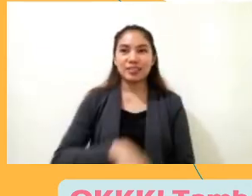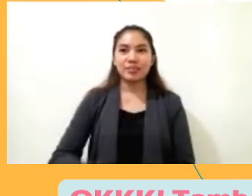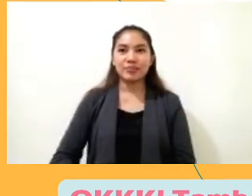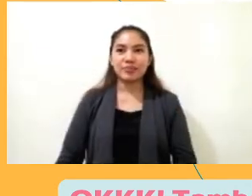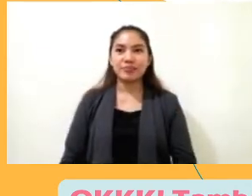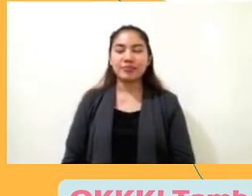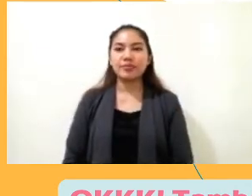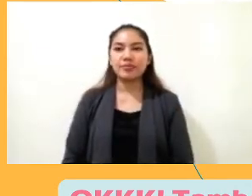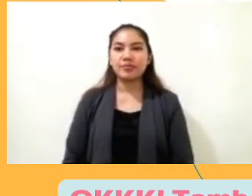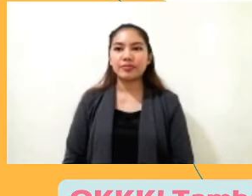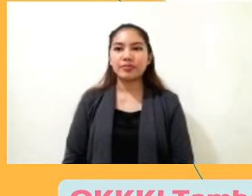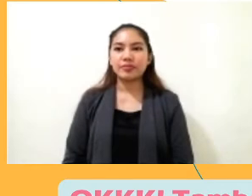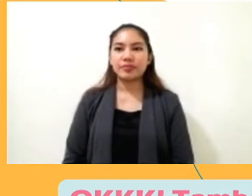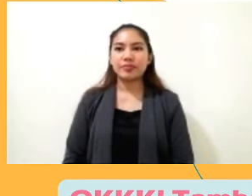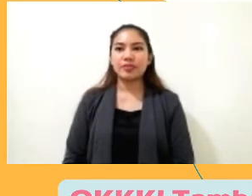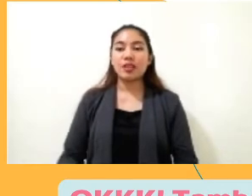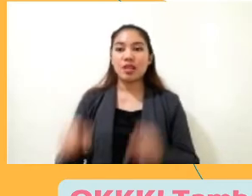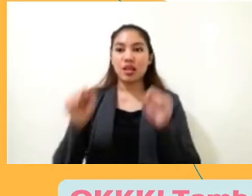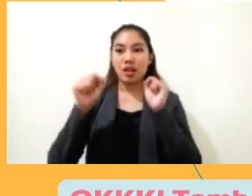ay maganda.